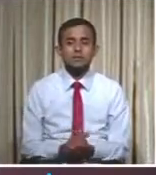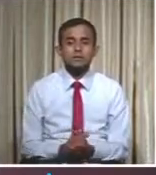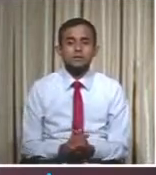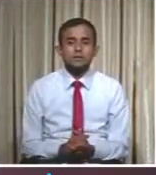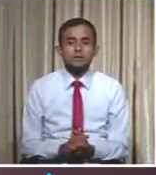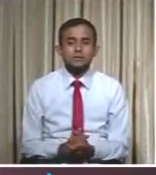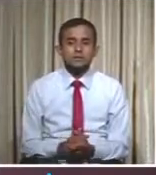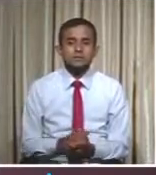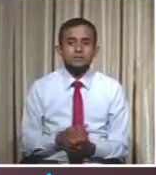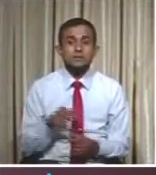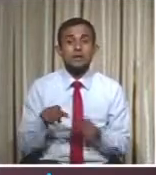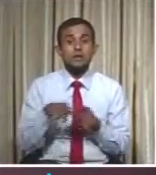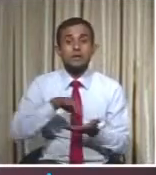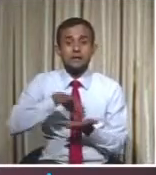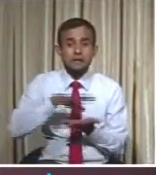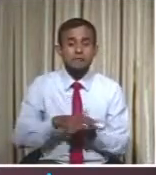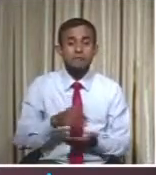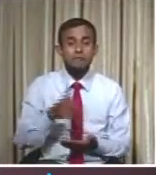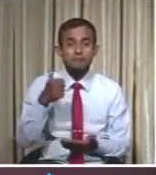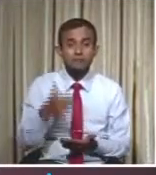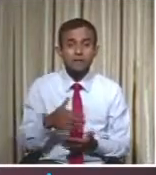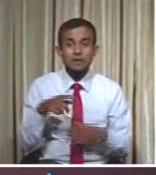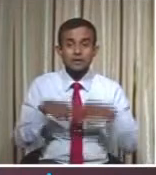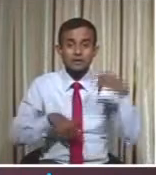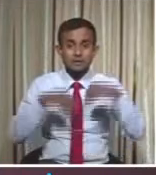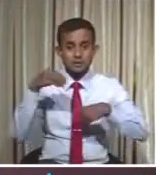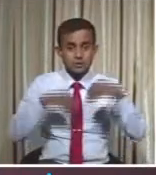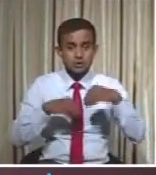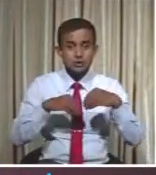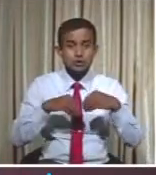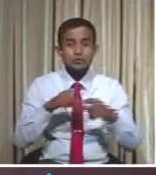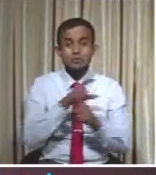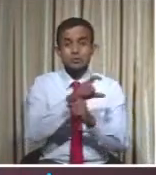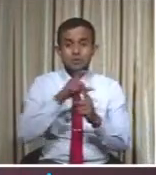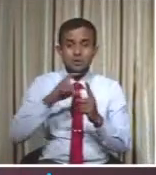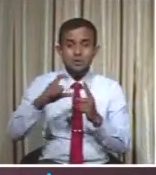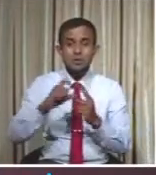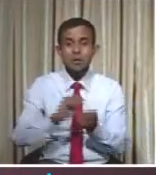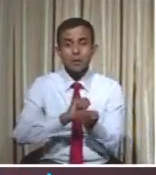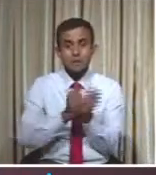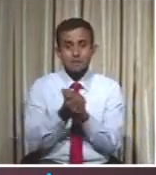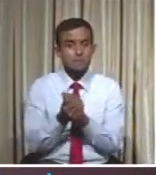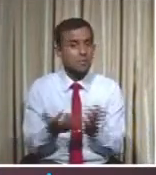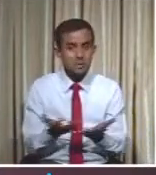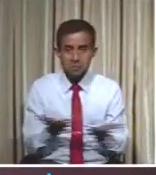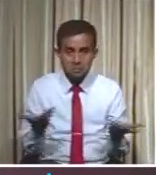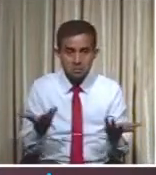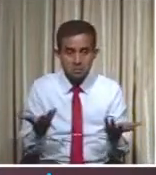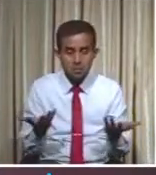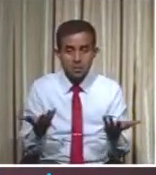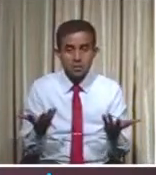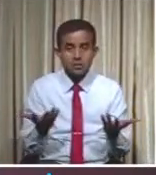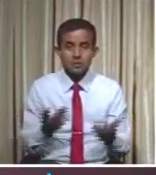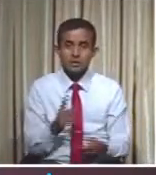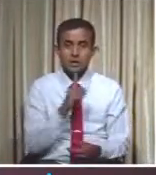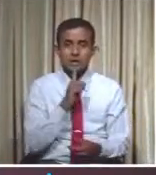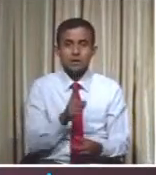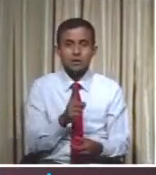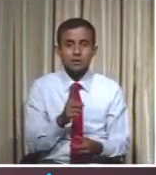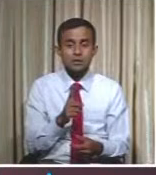මෙවැනි ඒ තීරණාත්මක දේශපාලන සංස්කෘතියේ වෙනසක් නැතුව ඒ කියන්නේ